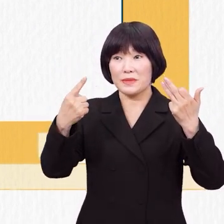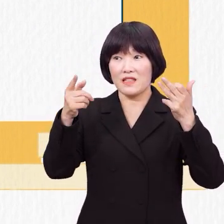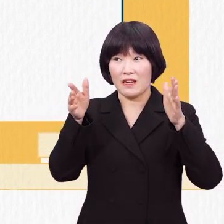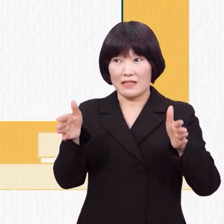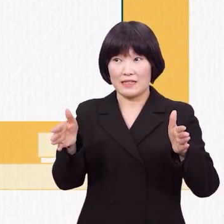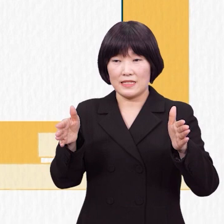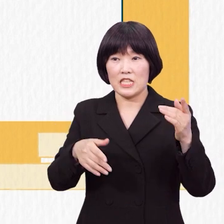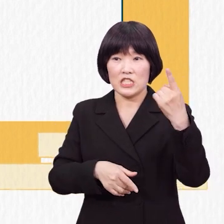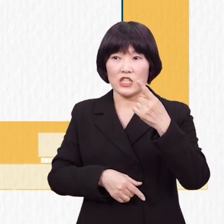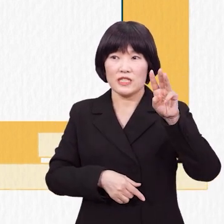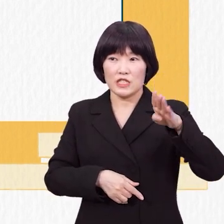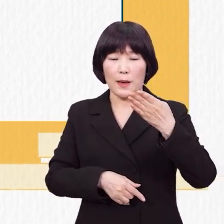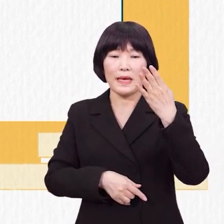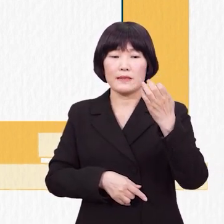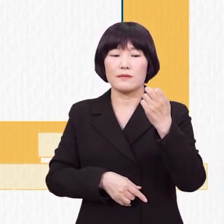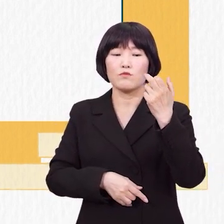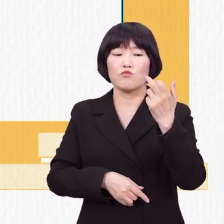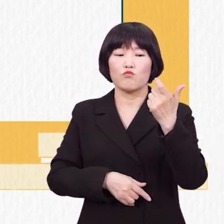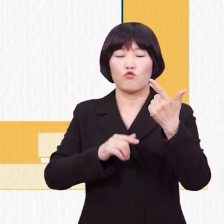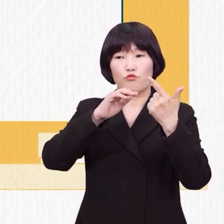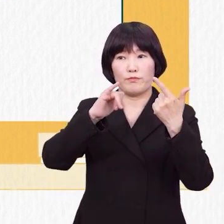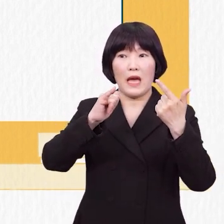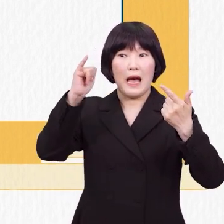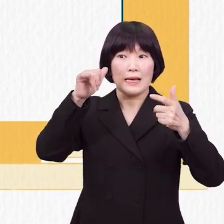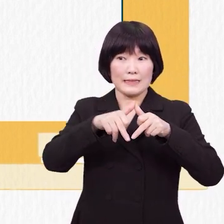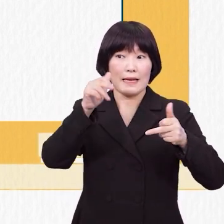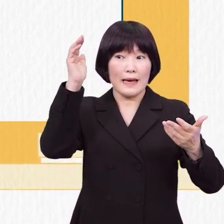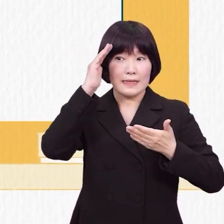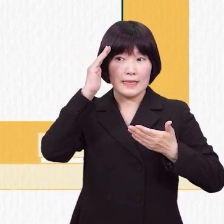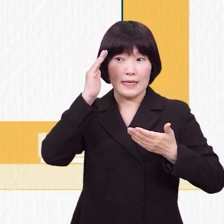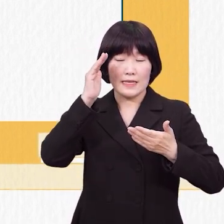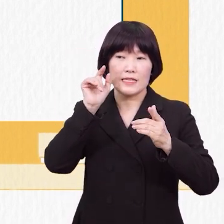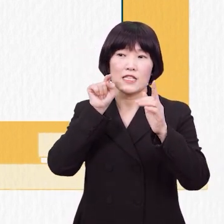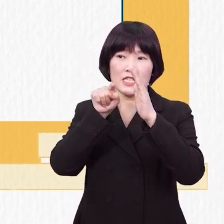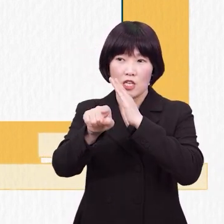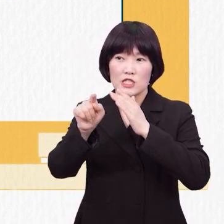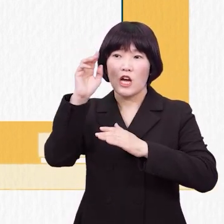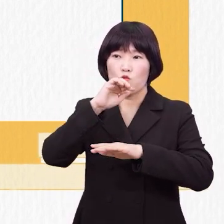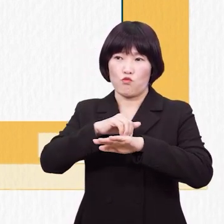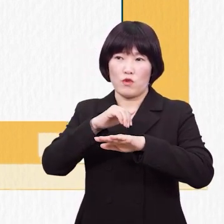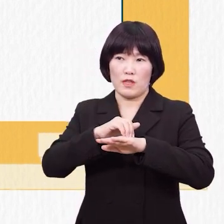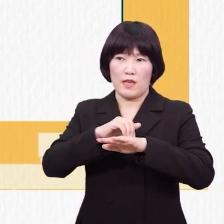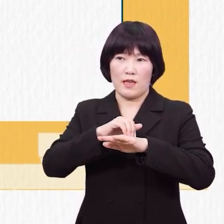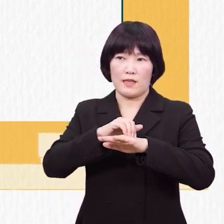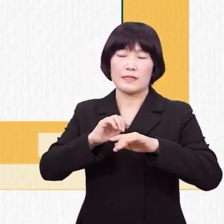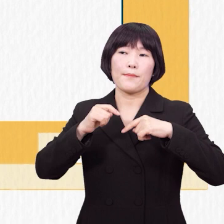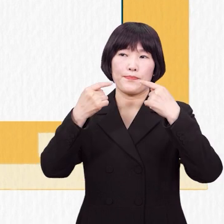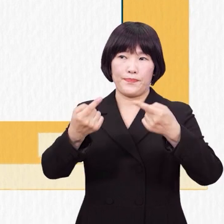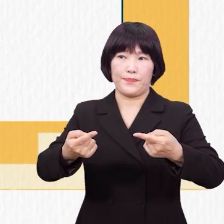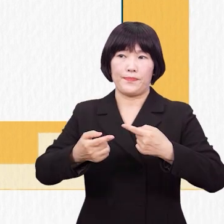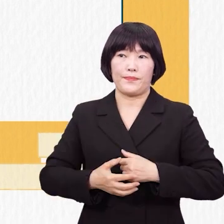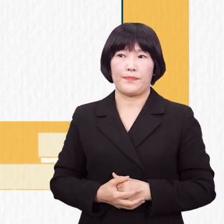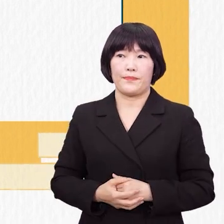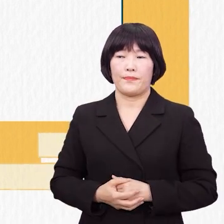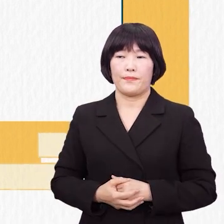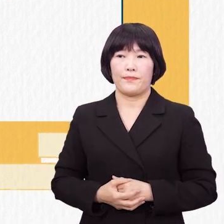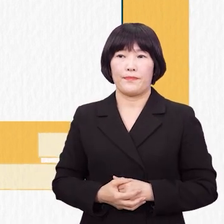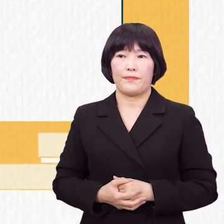2018년부터 2021년까지 1,436명의 장애학생들이 현장 훈련에 참여하고